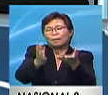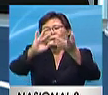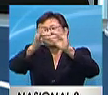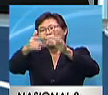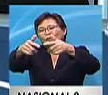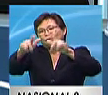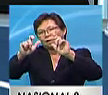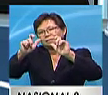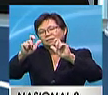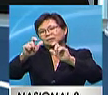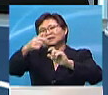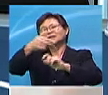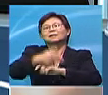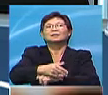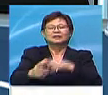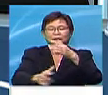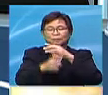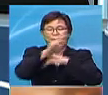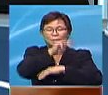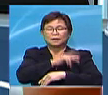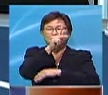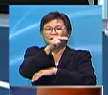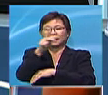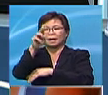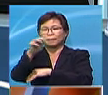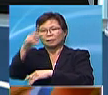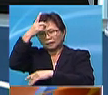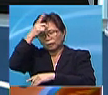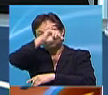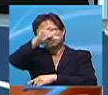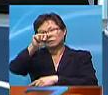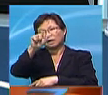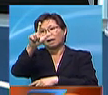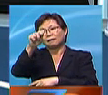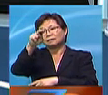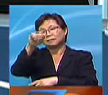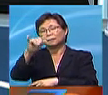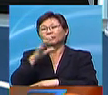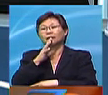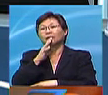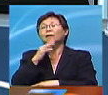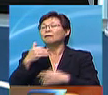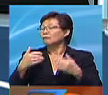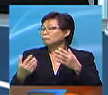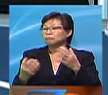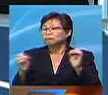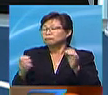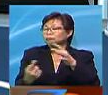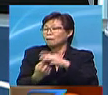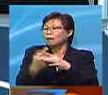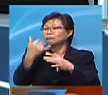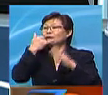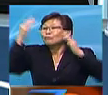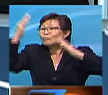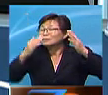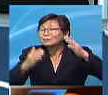berkelajuan tinggi justeru timbalan menteri komunikasi dan multimedia Datuk jalani Johari menegaskan tidak timbul hanya telekom Malaysia